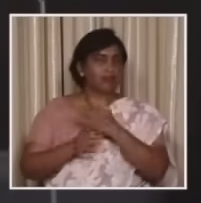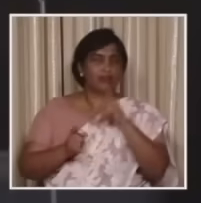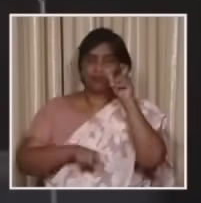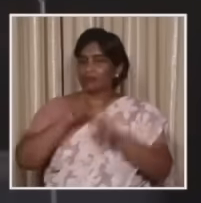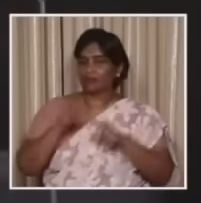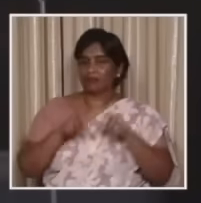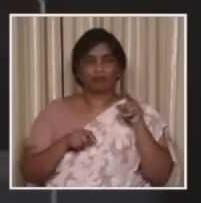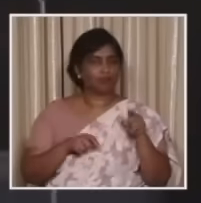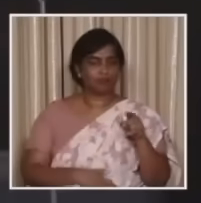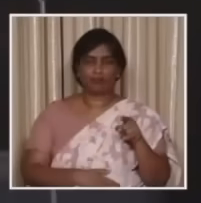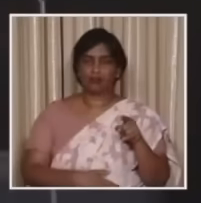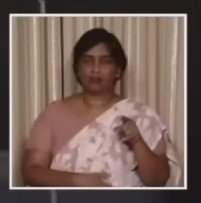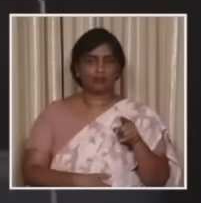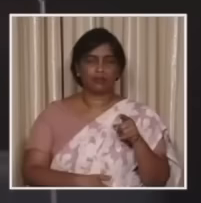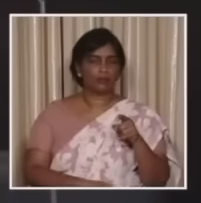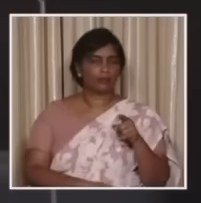නිලධාරීන් ඒ